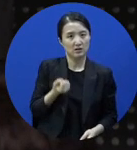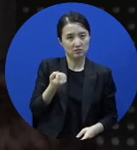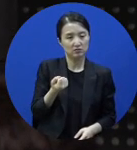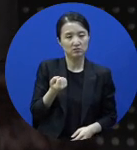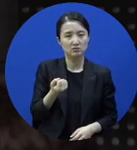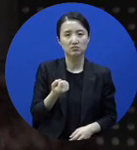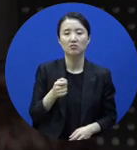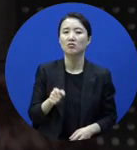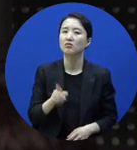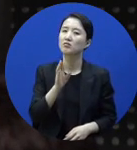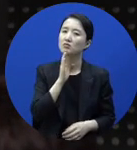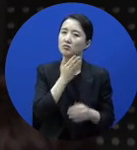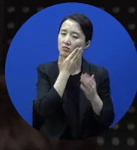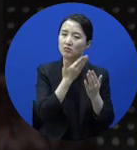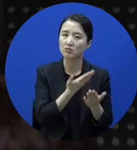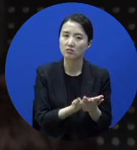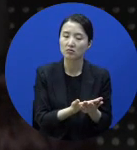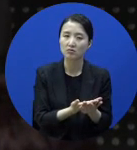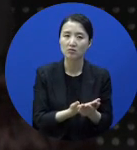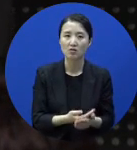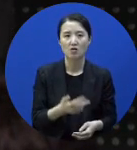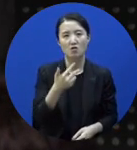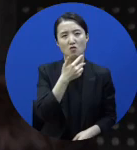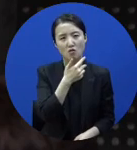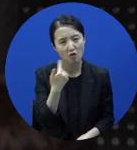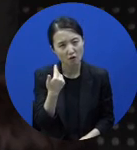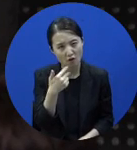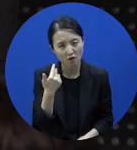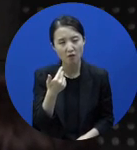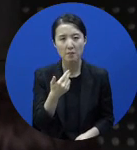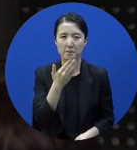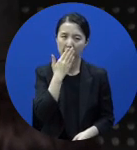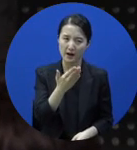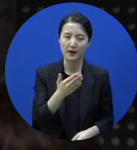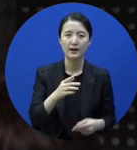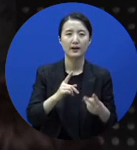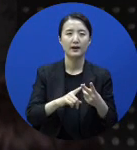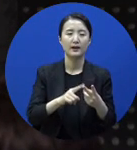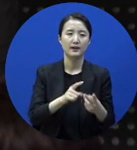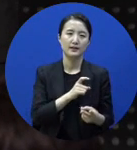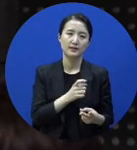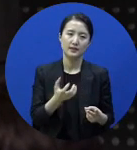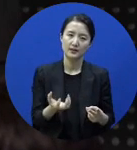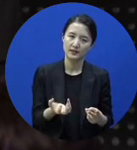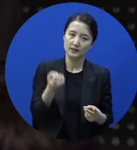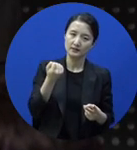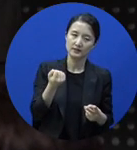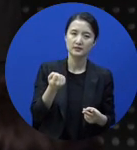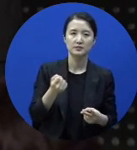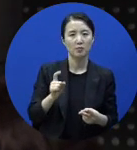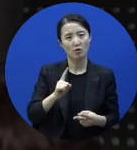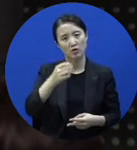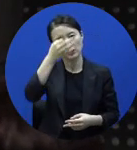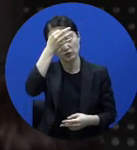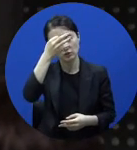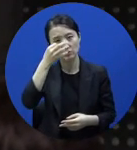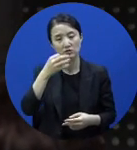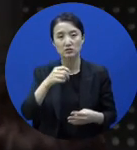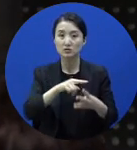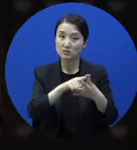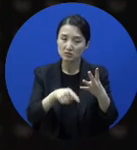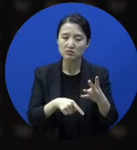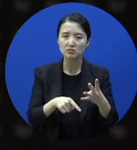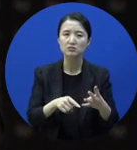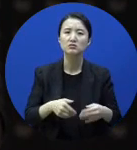자격증, 학위, 그런 모든 것들이 직업을, 직장을 찾기에는 맞는데 직업을 찾기에는 적합하지가 않는 거죠.